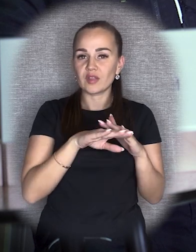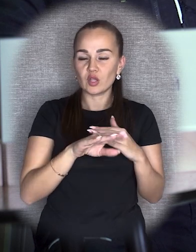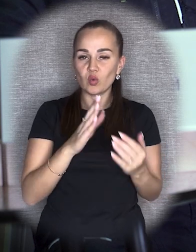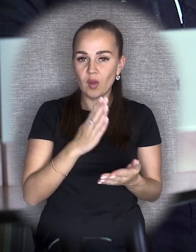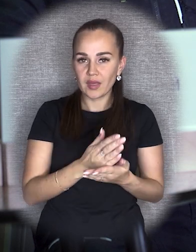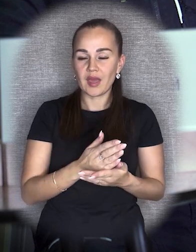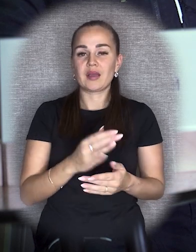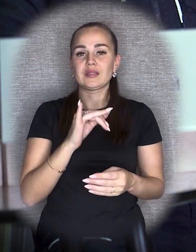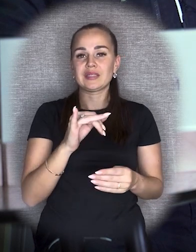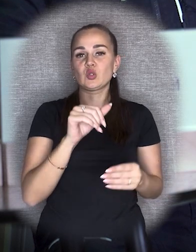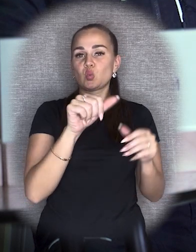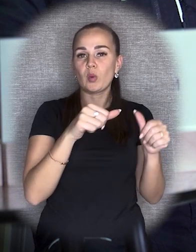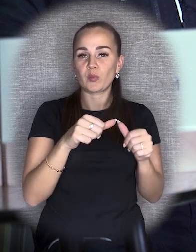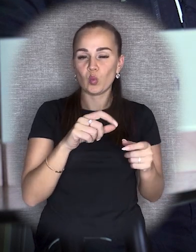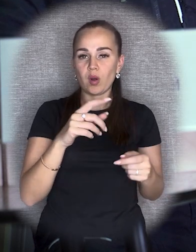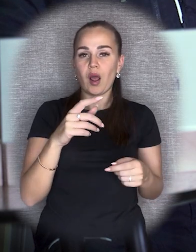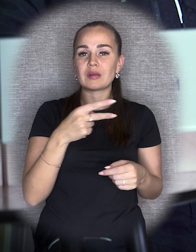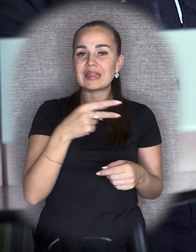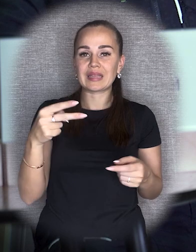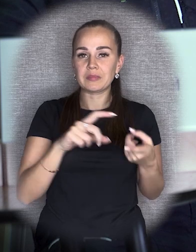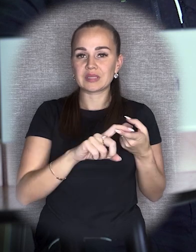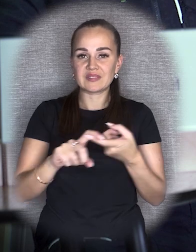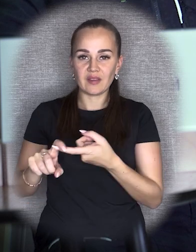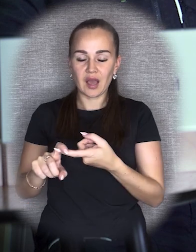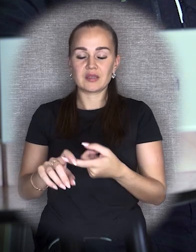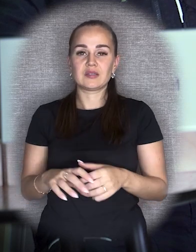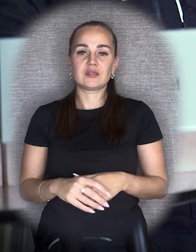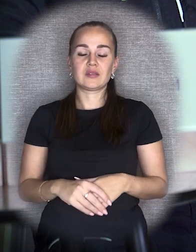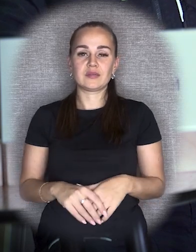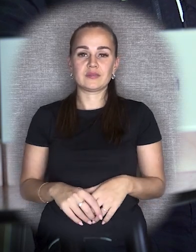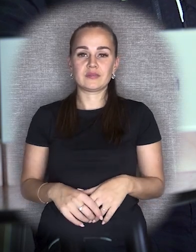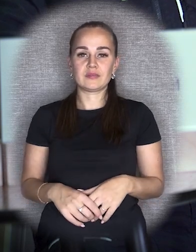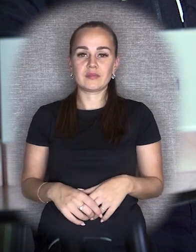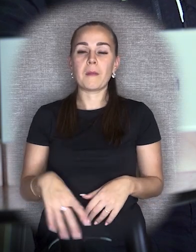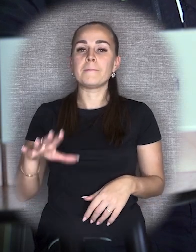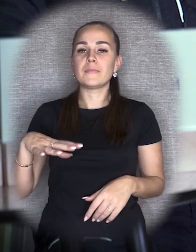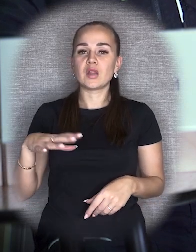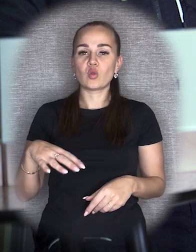которые поддержаны скульптурой, или наоборот, скульптура поддержана видео.